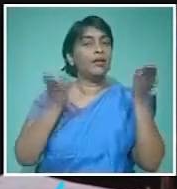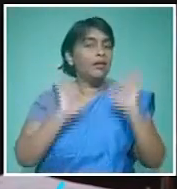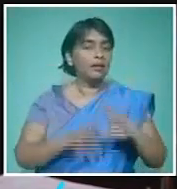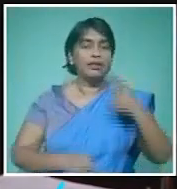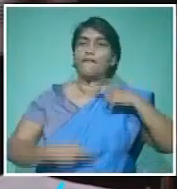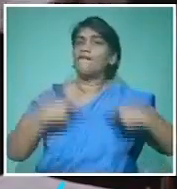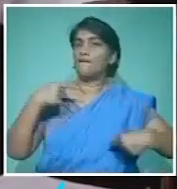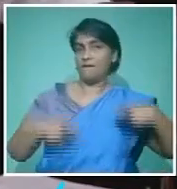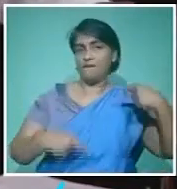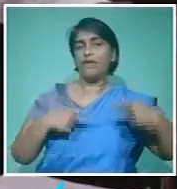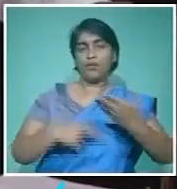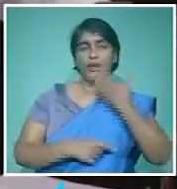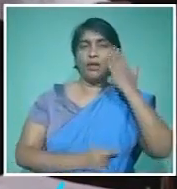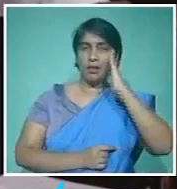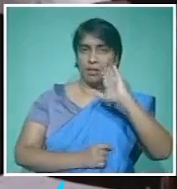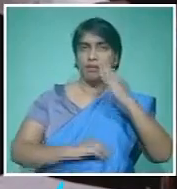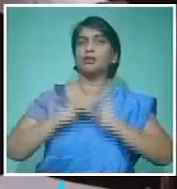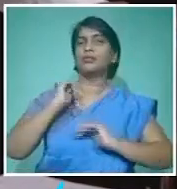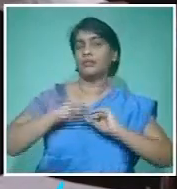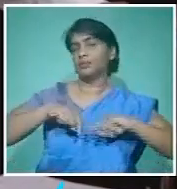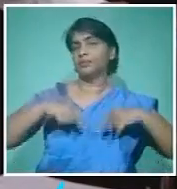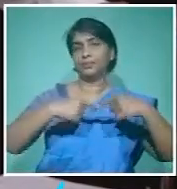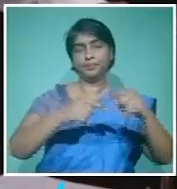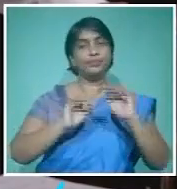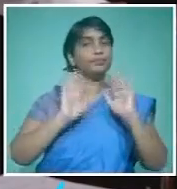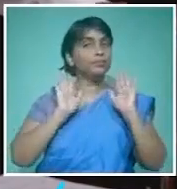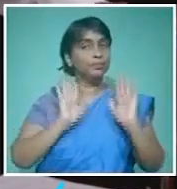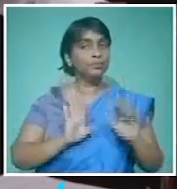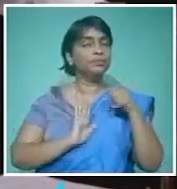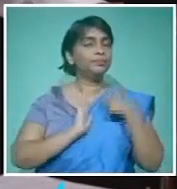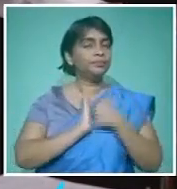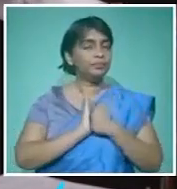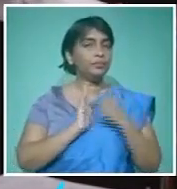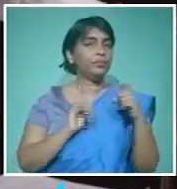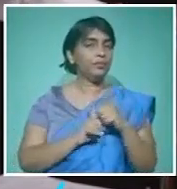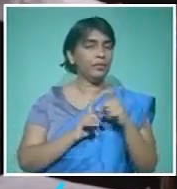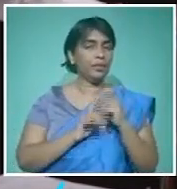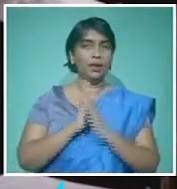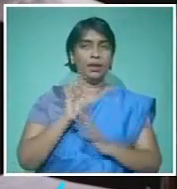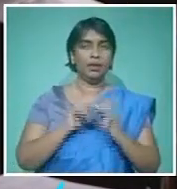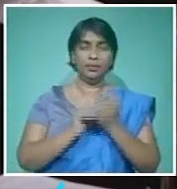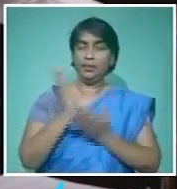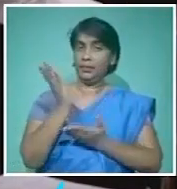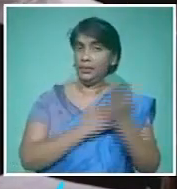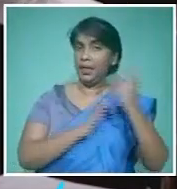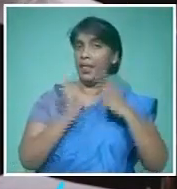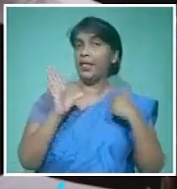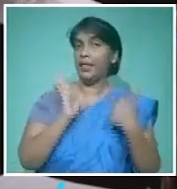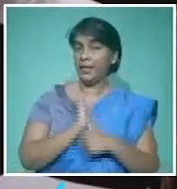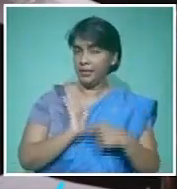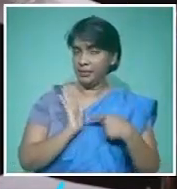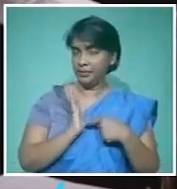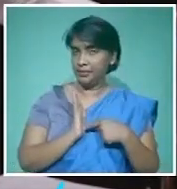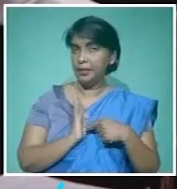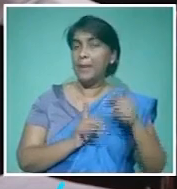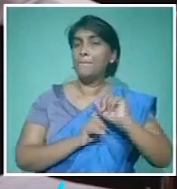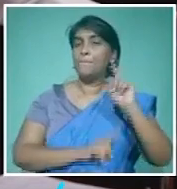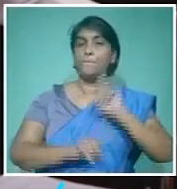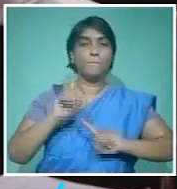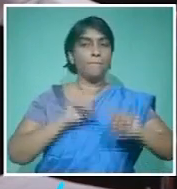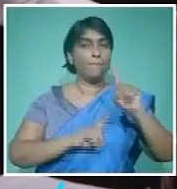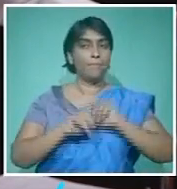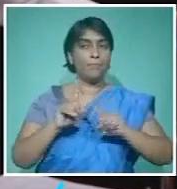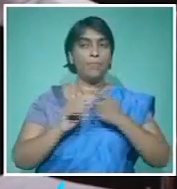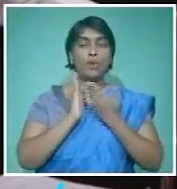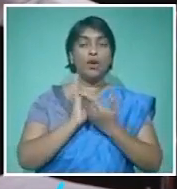කරන්න පුළුවන්. ඒක සාමාන්‍ය ක්‍රියාවලිය. හැබැයි දැන් ගරු දොළවත්ත මන්ත්‍රීතුමා ඉදිරිපත් කරපු පනත මේ පාර්ලිමේන්තුවේ